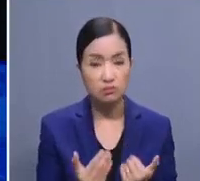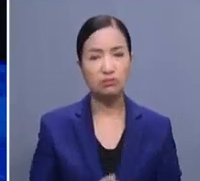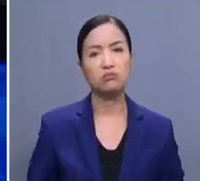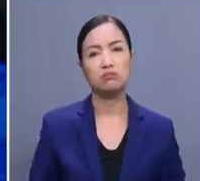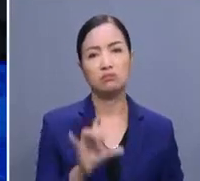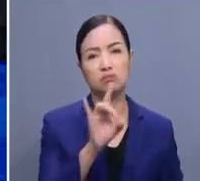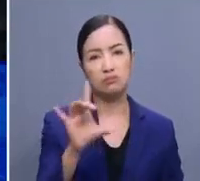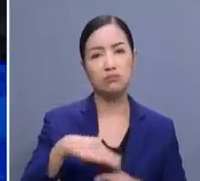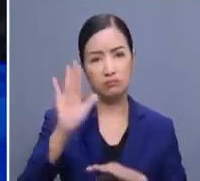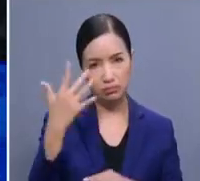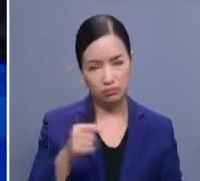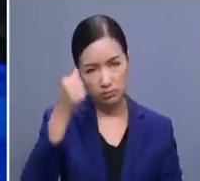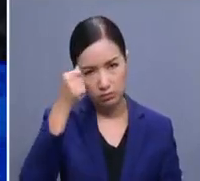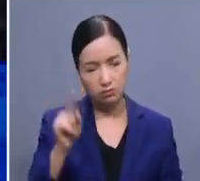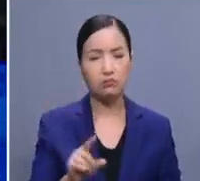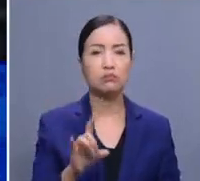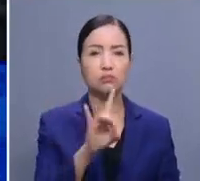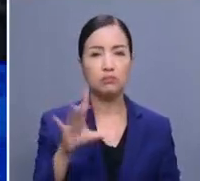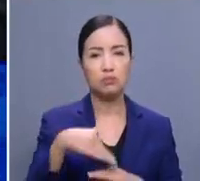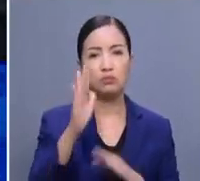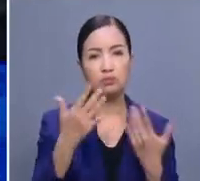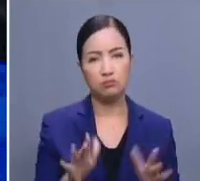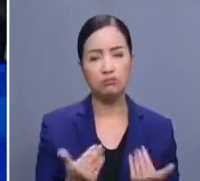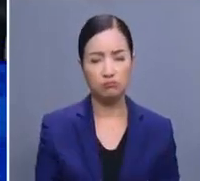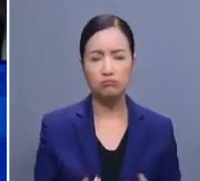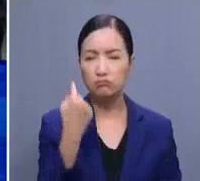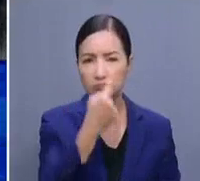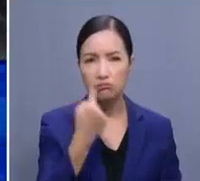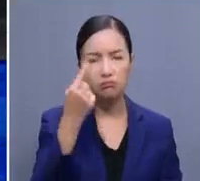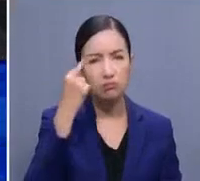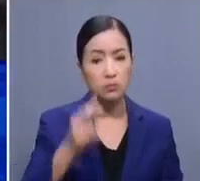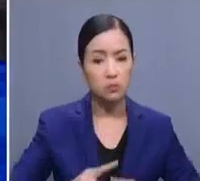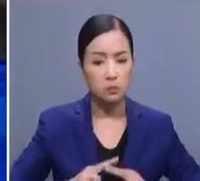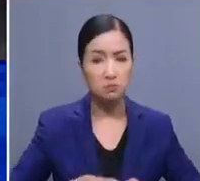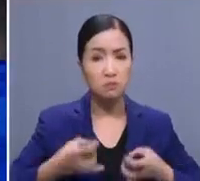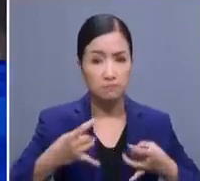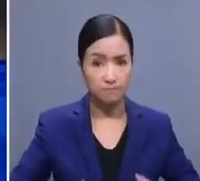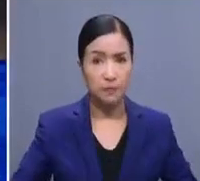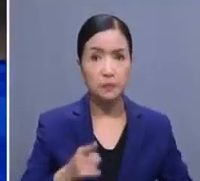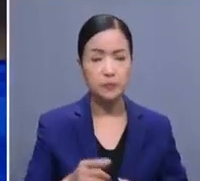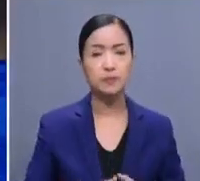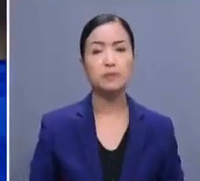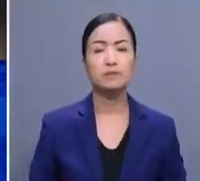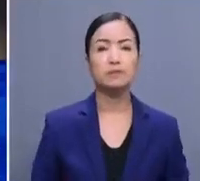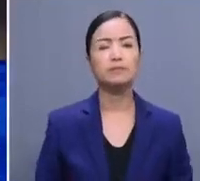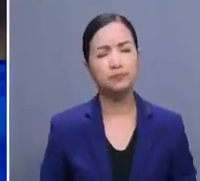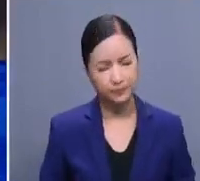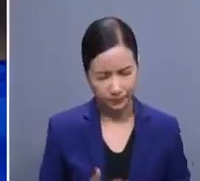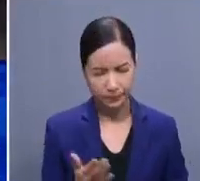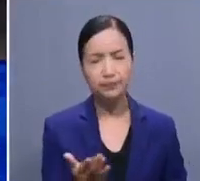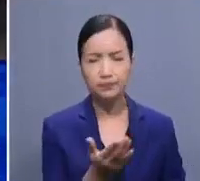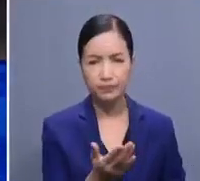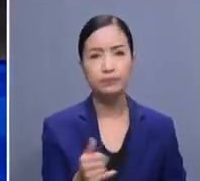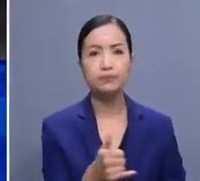100คนต่อวันไปแล้วนะฮะเพราะฉะนั้นคุณหมอบอกว่าใครที่คิดว่าตัวเองมีความเสี่ยงในการติดเชื้อขอให้